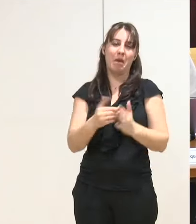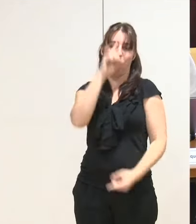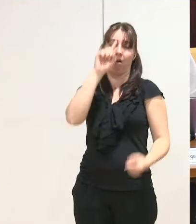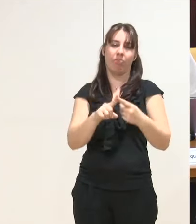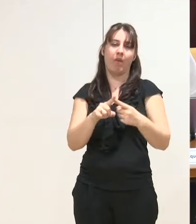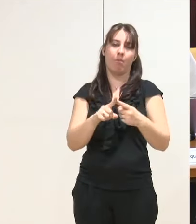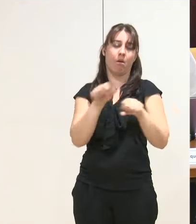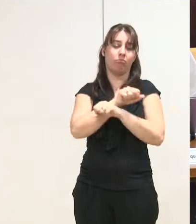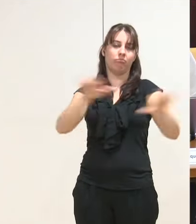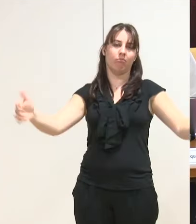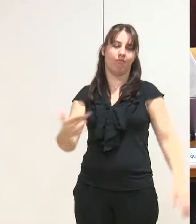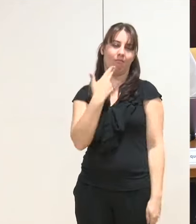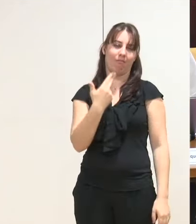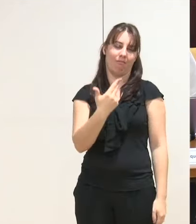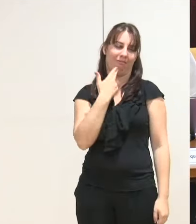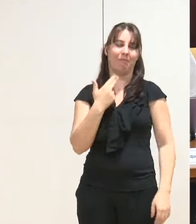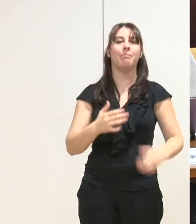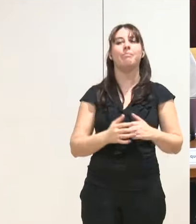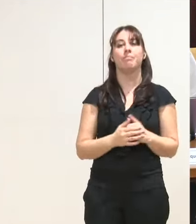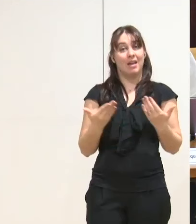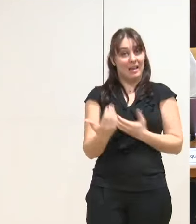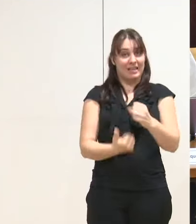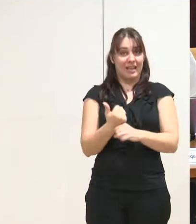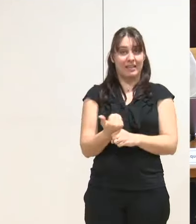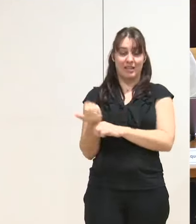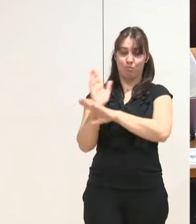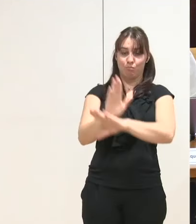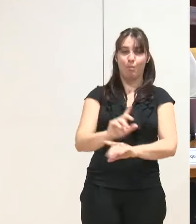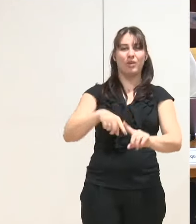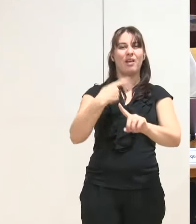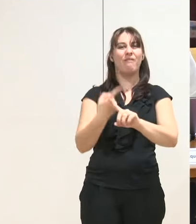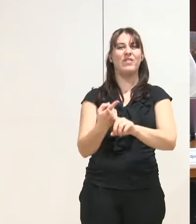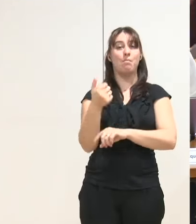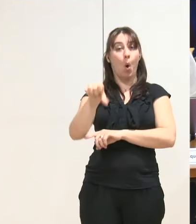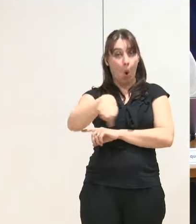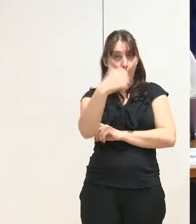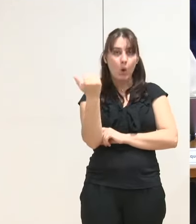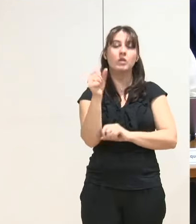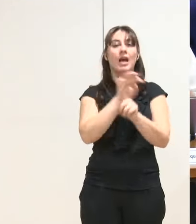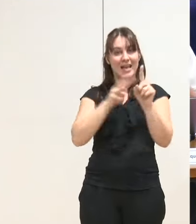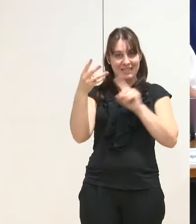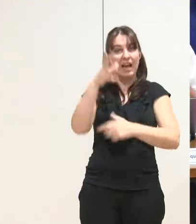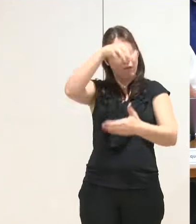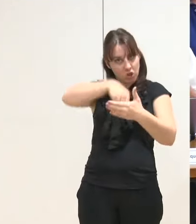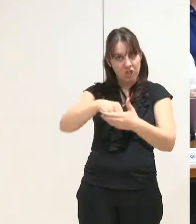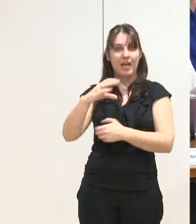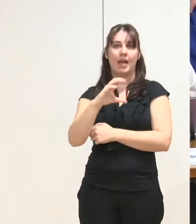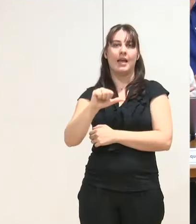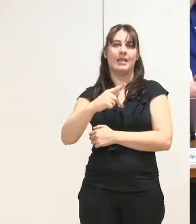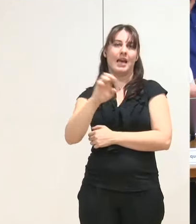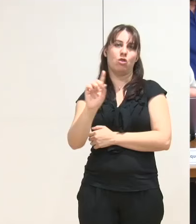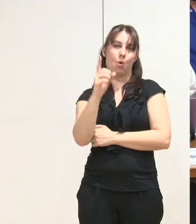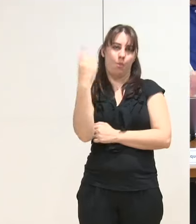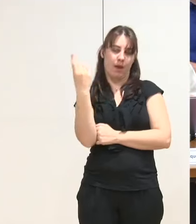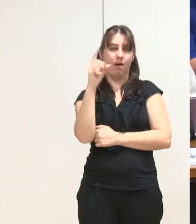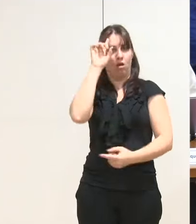diffusion donc nous mettons à disposition dès cette année 11 films issus des rencontres de cinéma de montagne sur le serveur de canopé pour facilité des projets pédagogiques